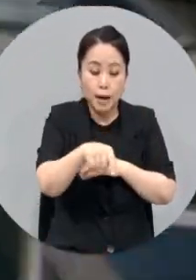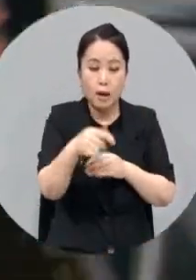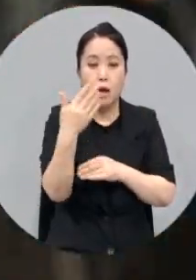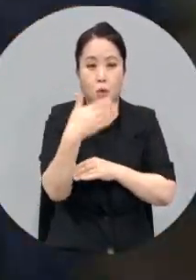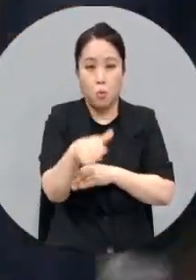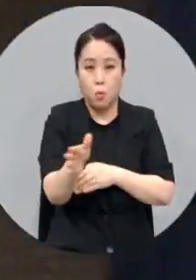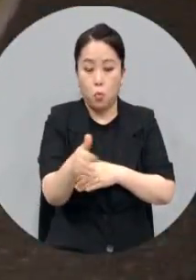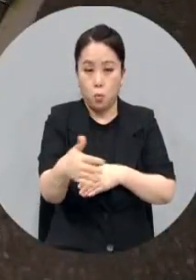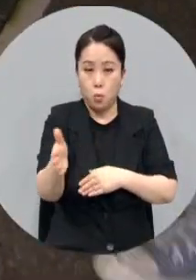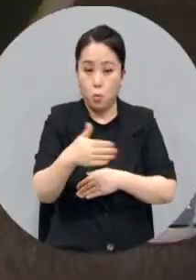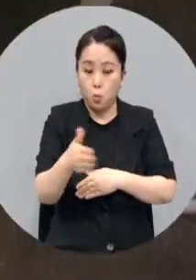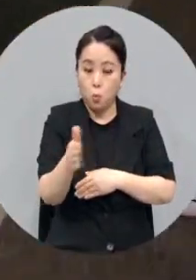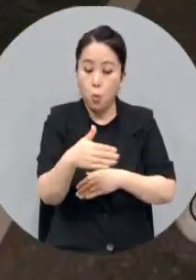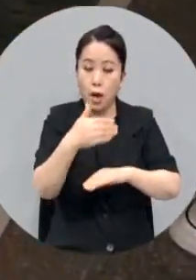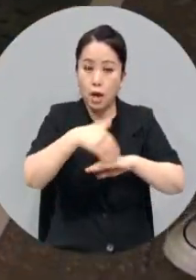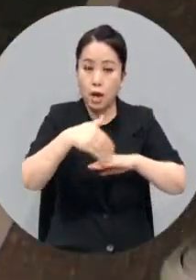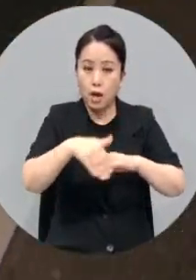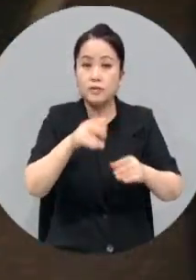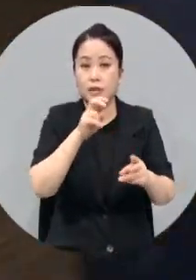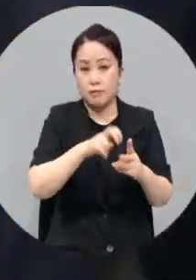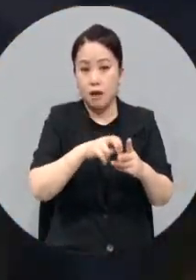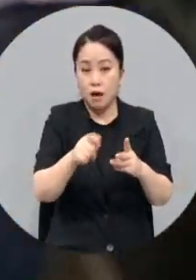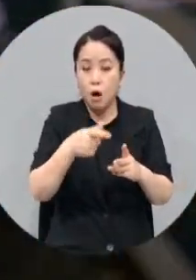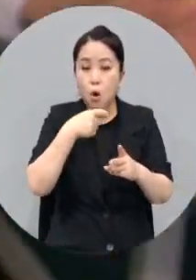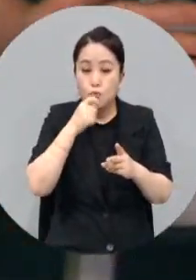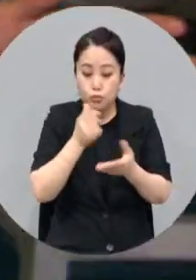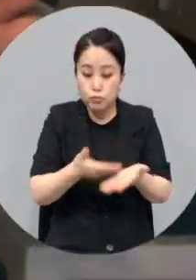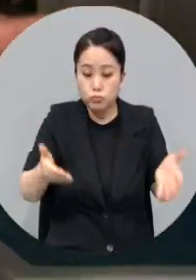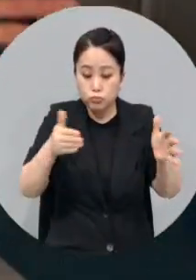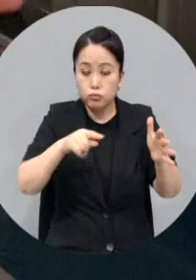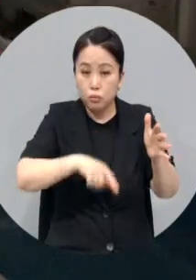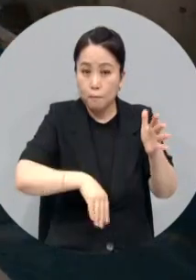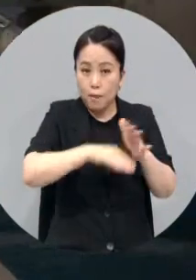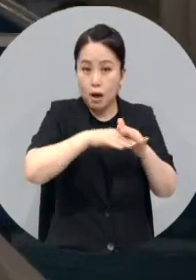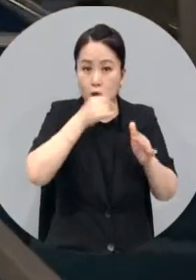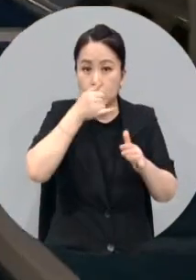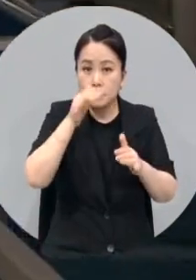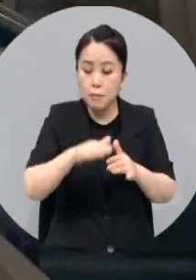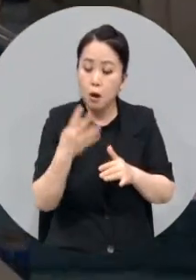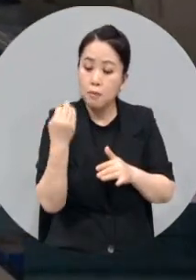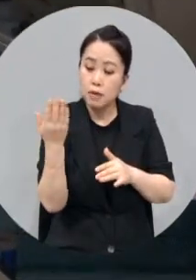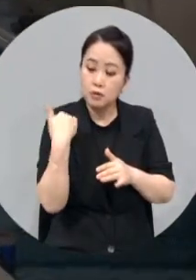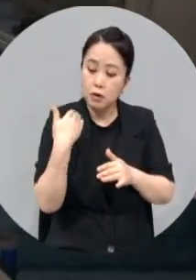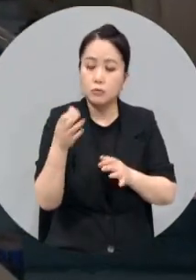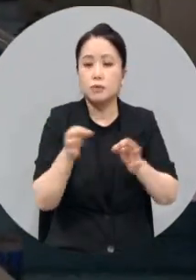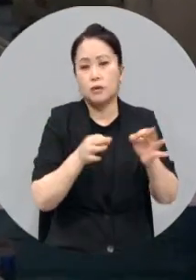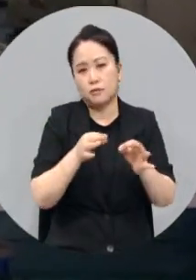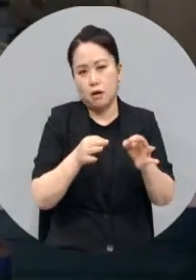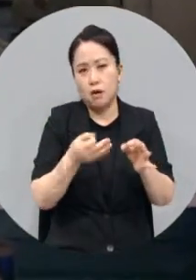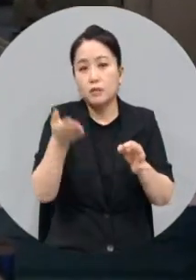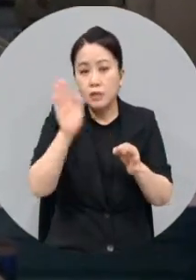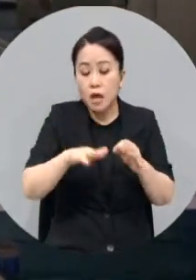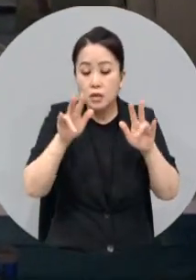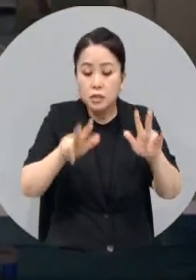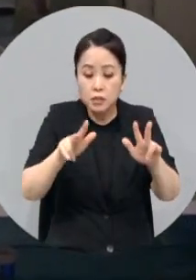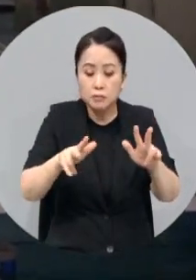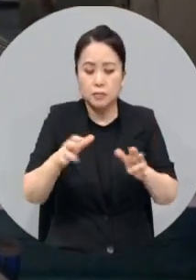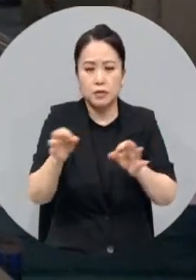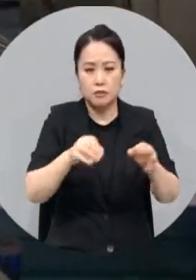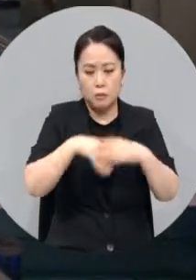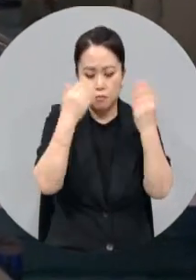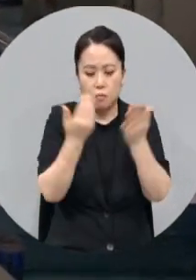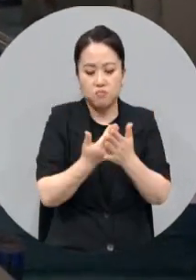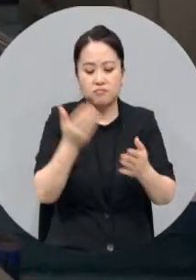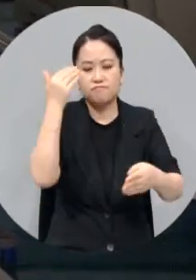회센터입니다. 보시는 것처럼 이렇게 수족관에 아직 물이 차 있는데 얼마 전까지만 해도 아직 장사를 하던 곳입니다. 하지만 현재는 상인들이 장사를